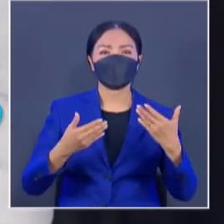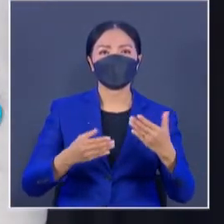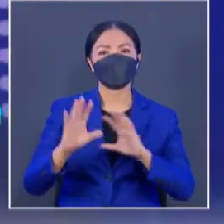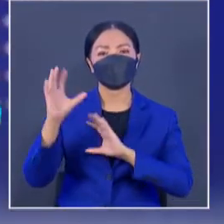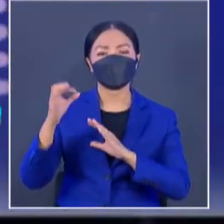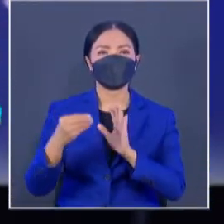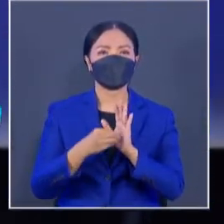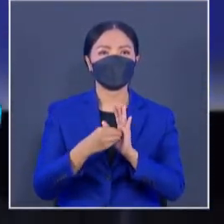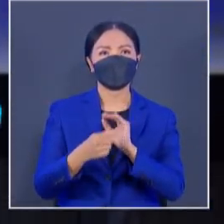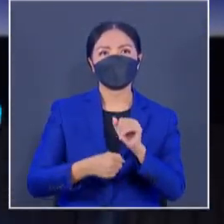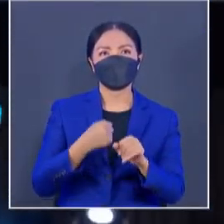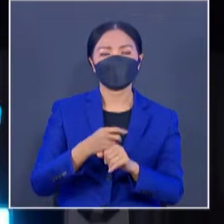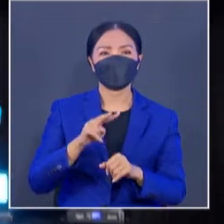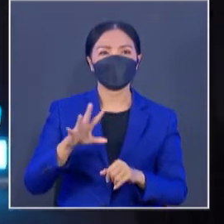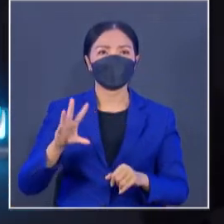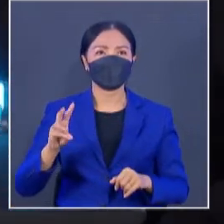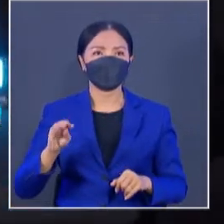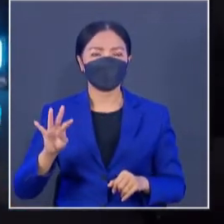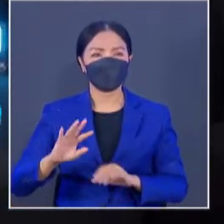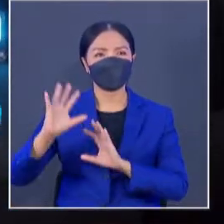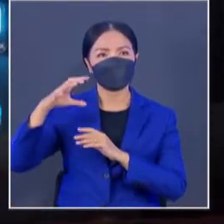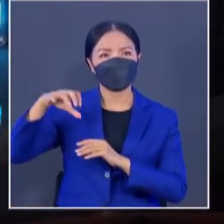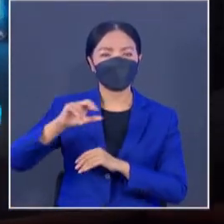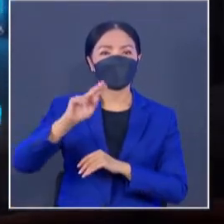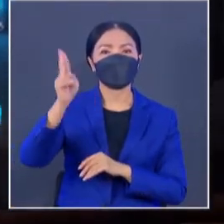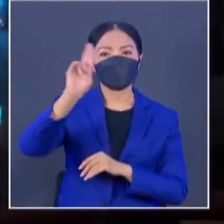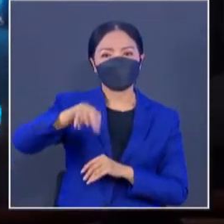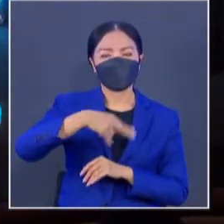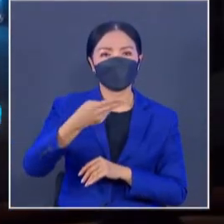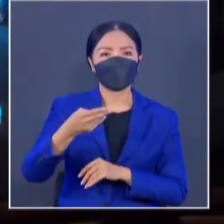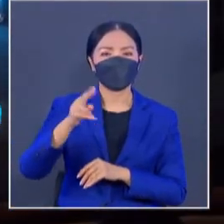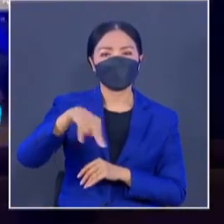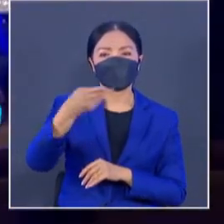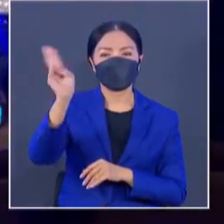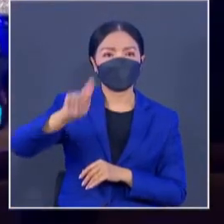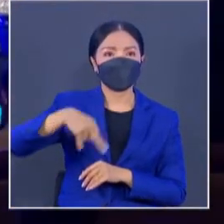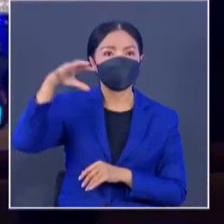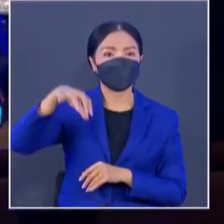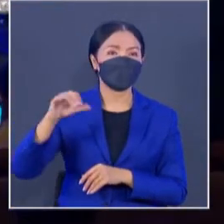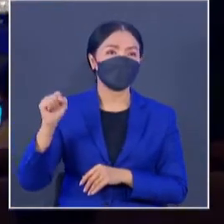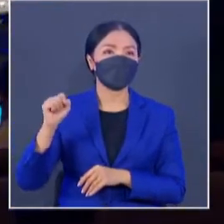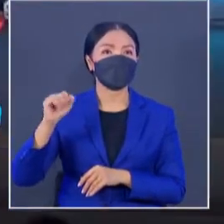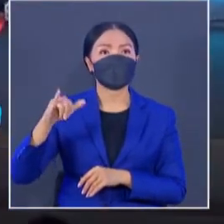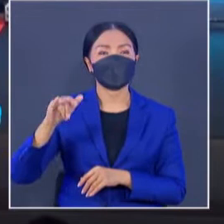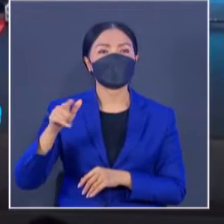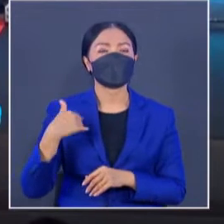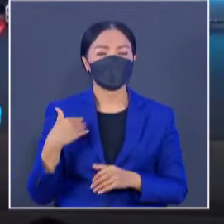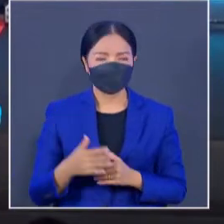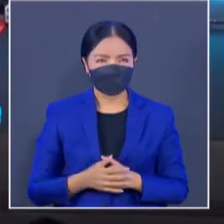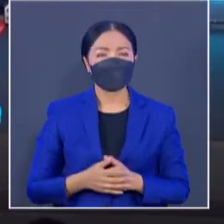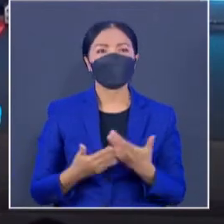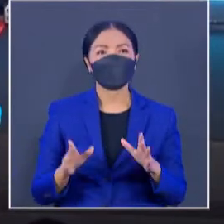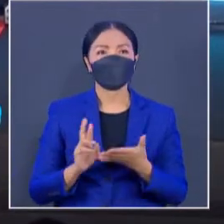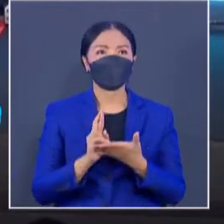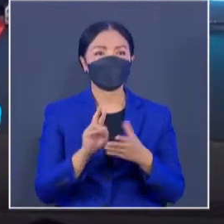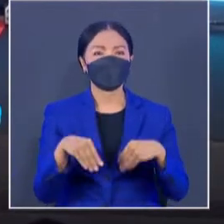ทพ2564ที่โรงภาพยนตร์พารากอนซีนิเพล็กซ์ศูนย์การค้าสยามพารากอนค่ะซึ่งงานนี้นะคะยังได้มีการมอบรางวั